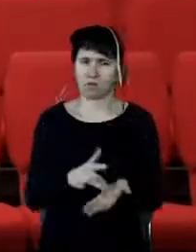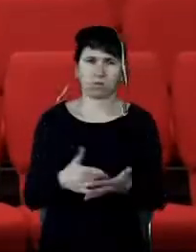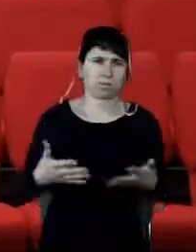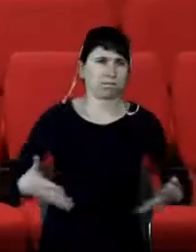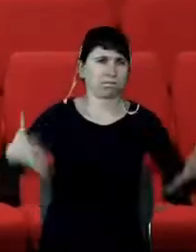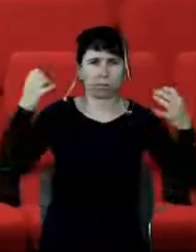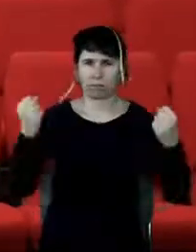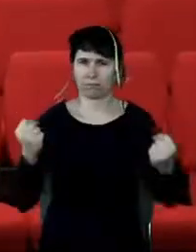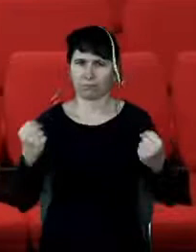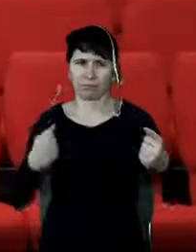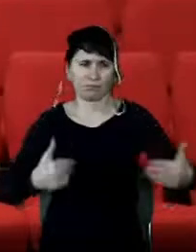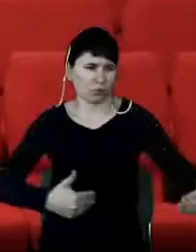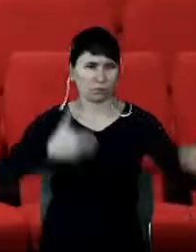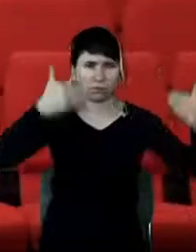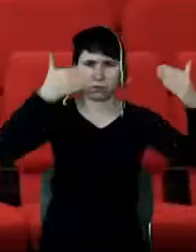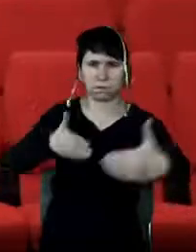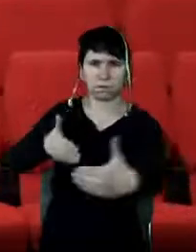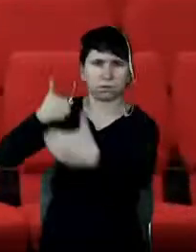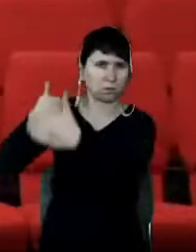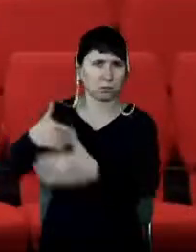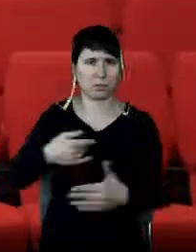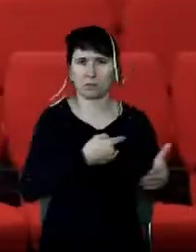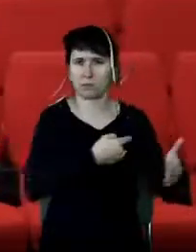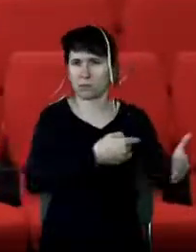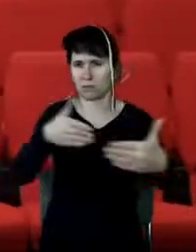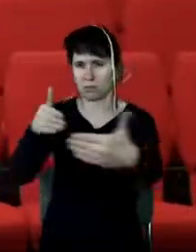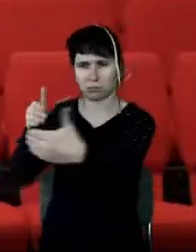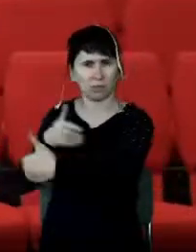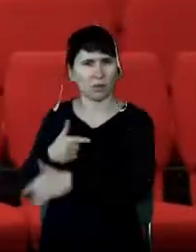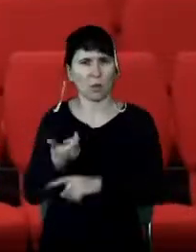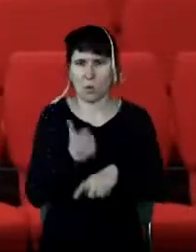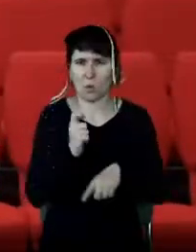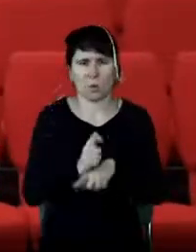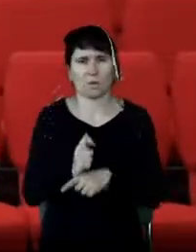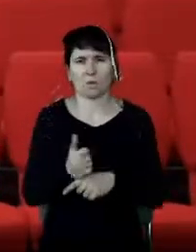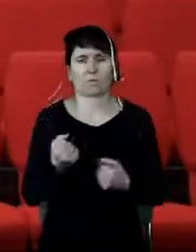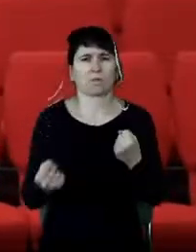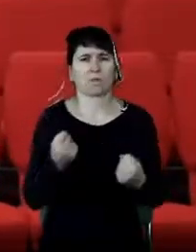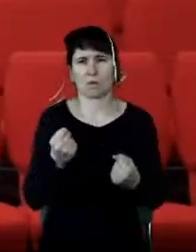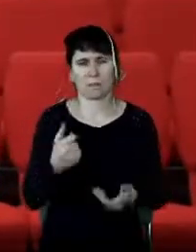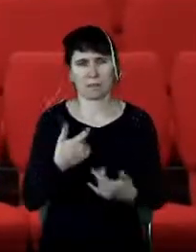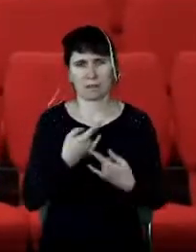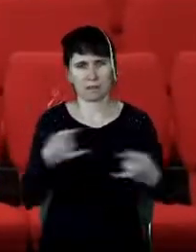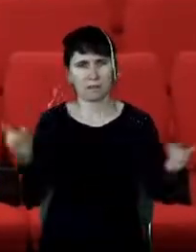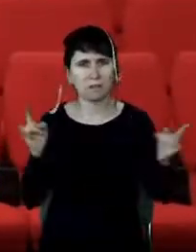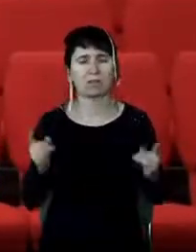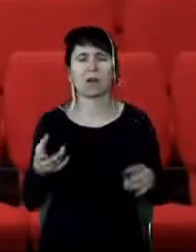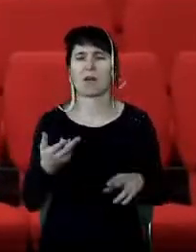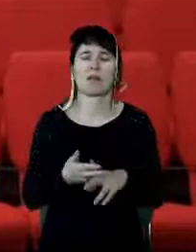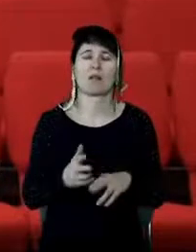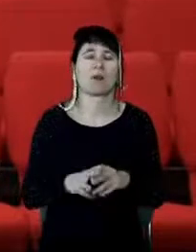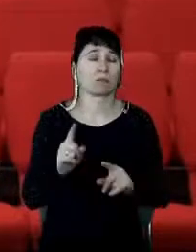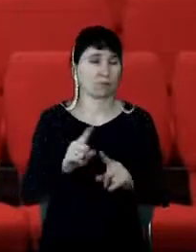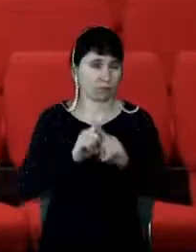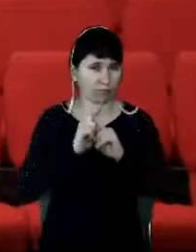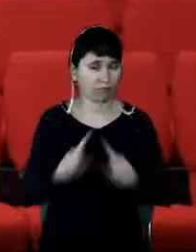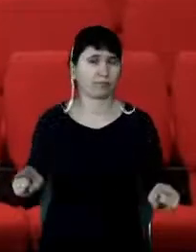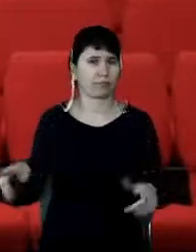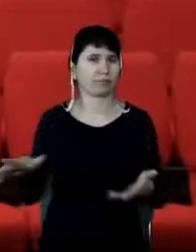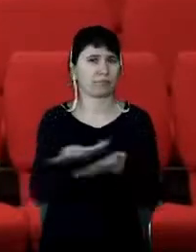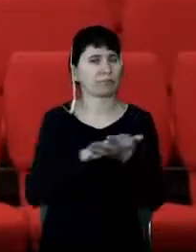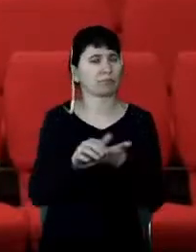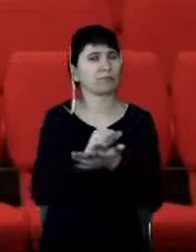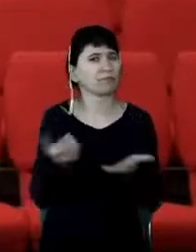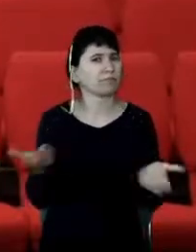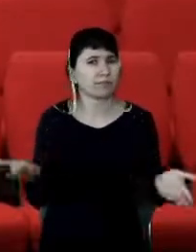Падіння Єрихону відбулося незвичним способом. Тому що до цього часу,